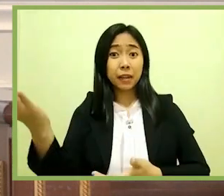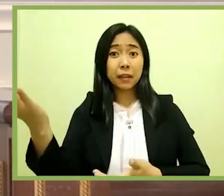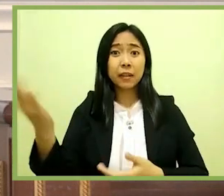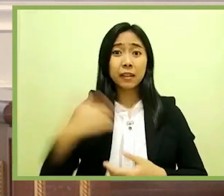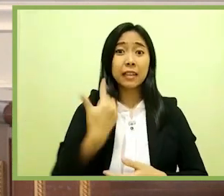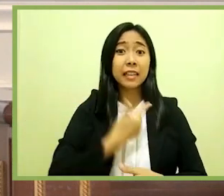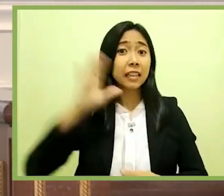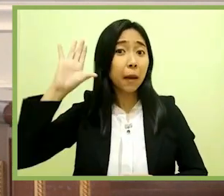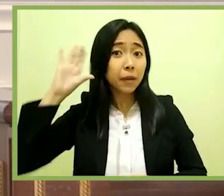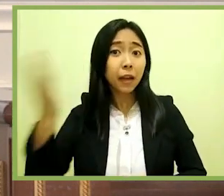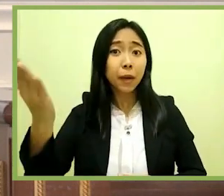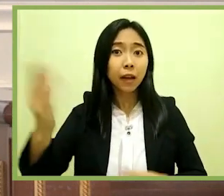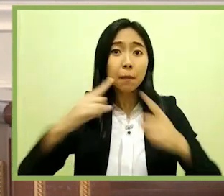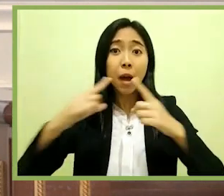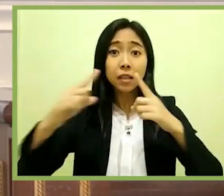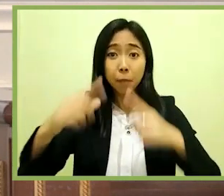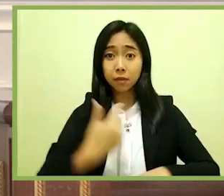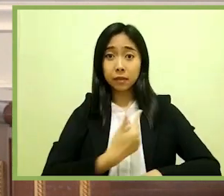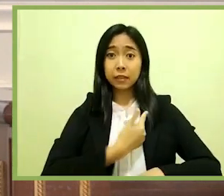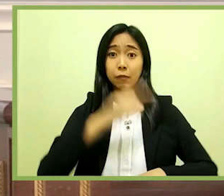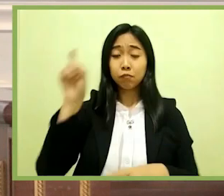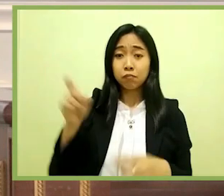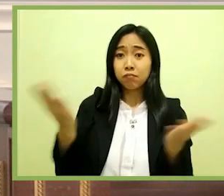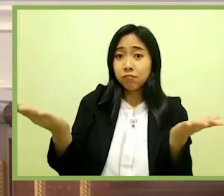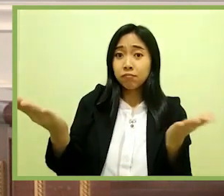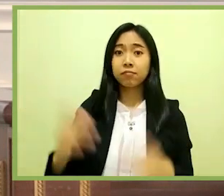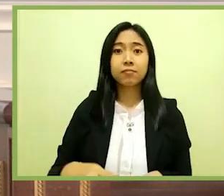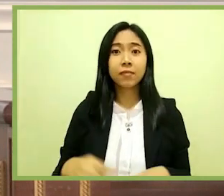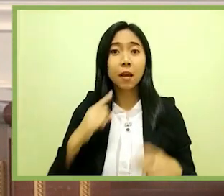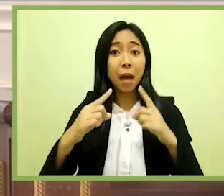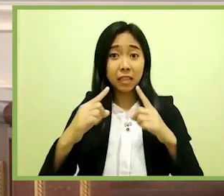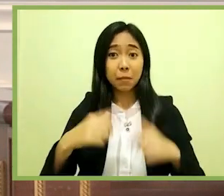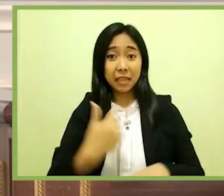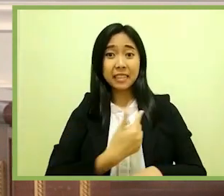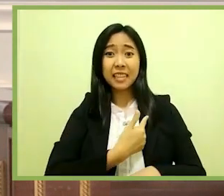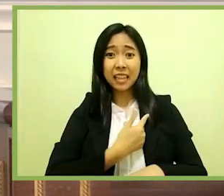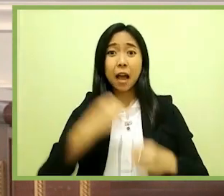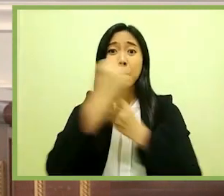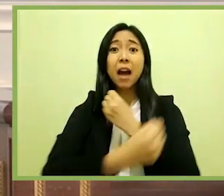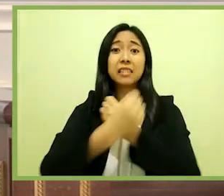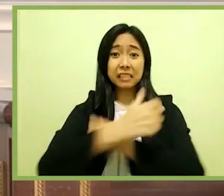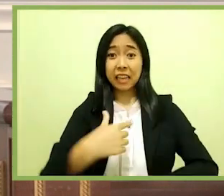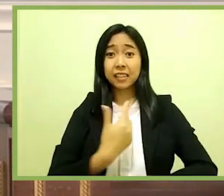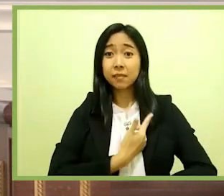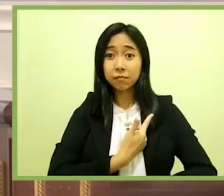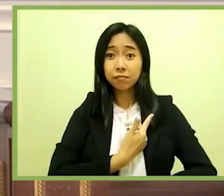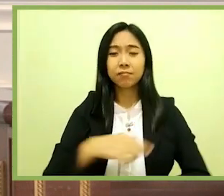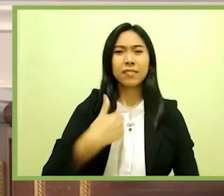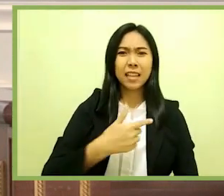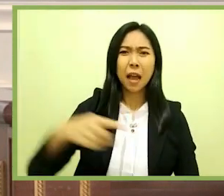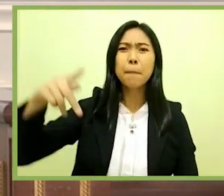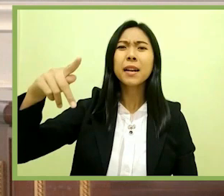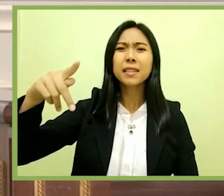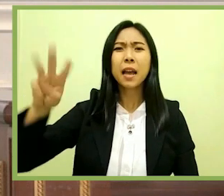mereka berkata-kata dalam bahasa kita sendiri, yaitu bahasa yang kita pakai di negeri asal kita. Kita orang Parsia,